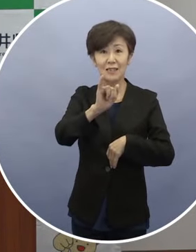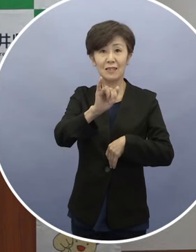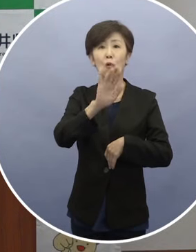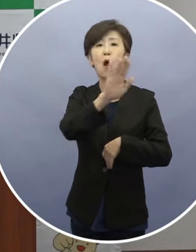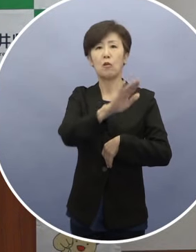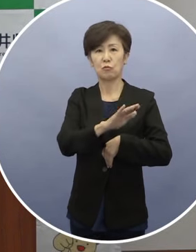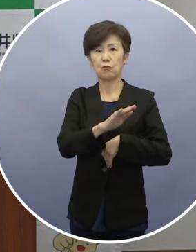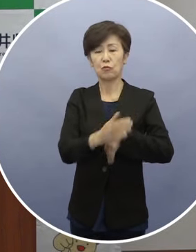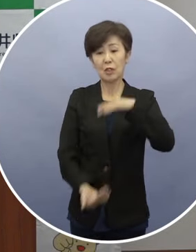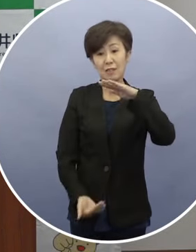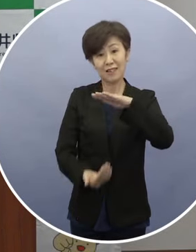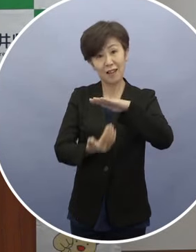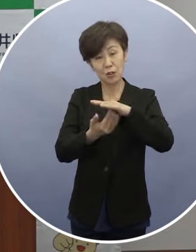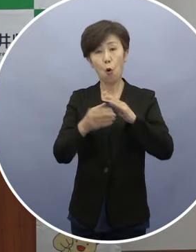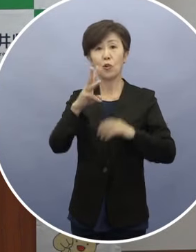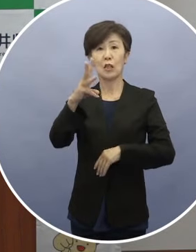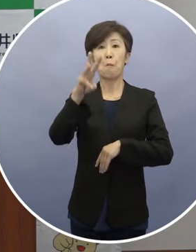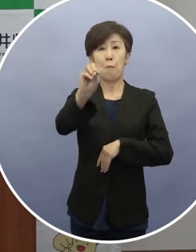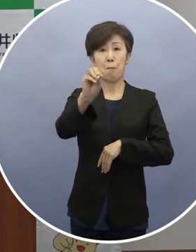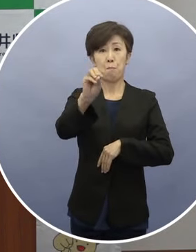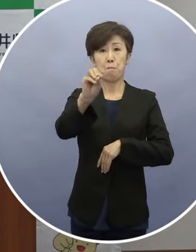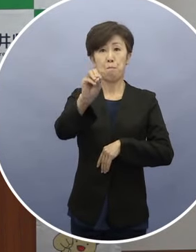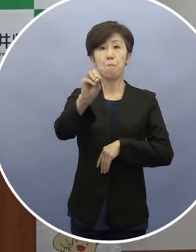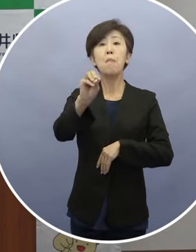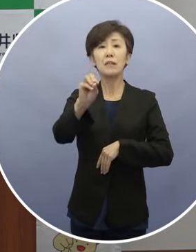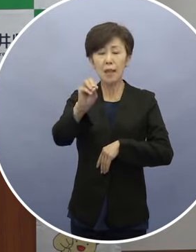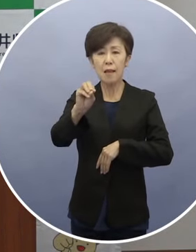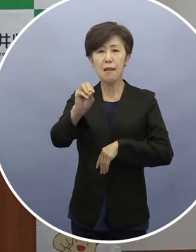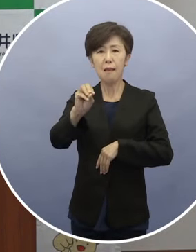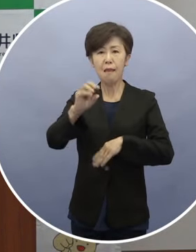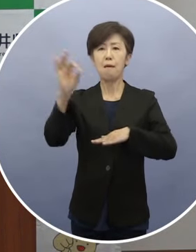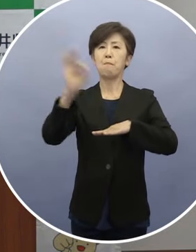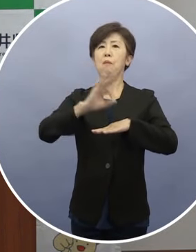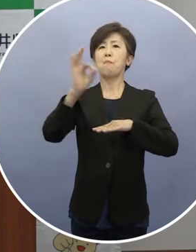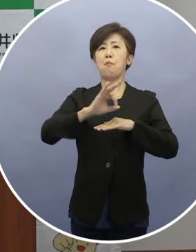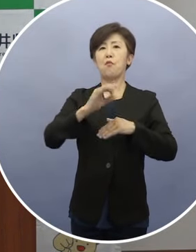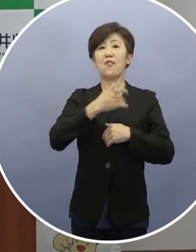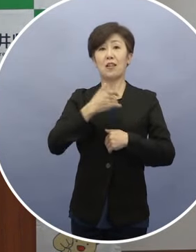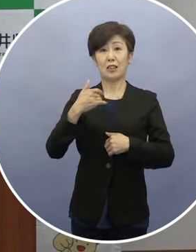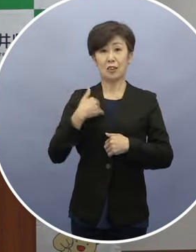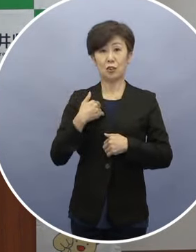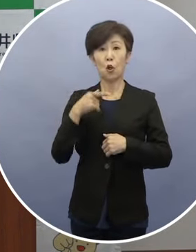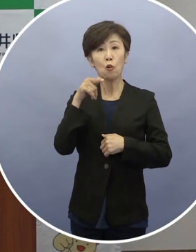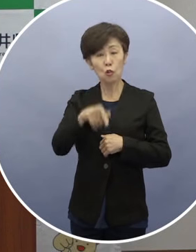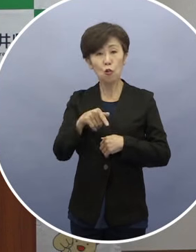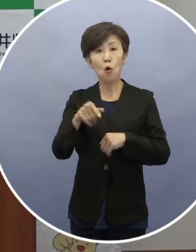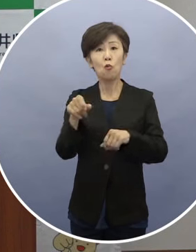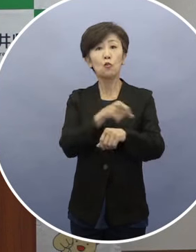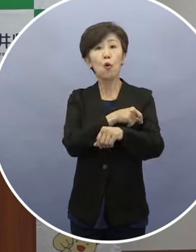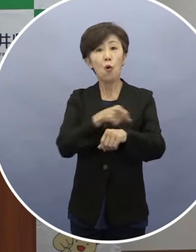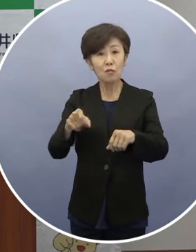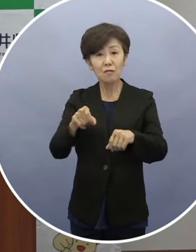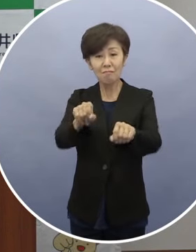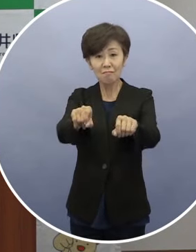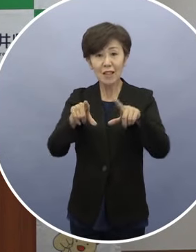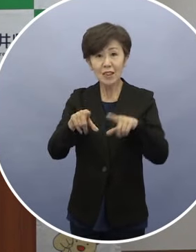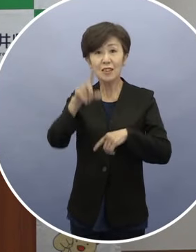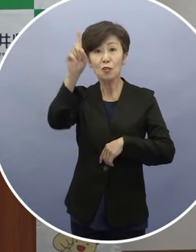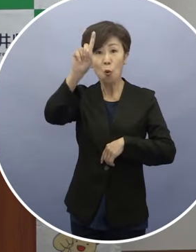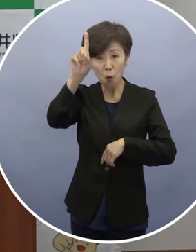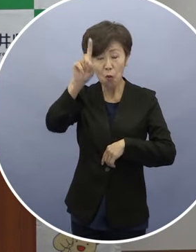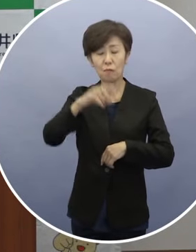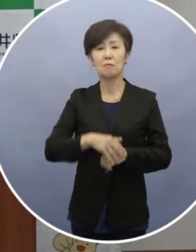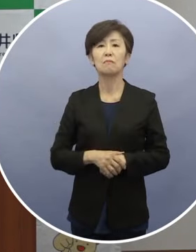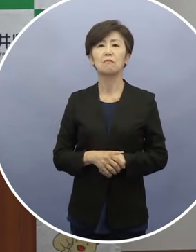上限3万円まで入れられるということでございます。このチャージの特典といたしまして、まず一つ